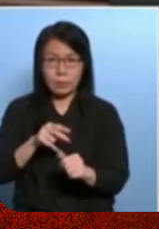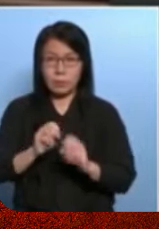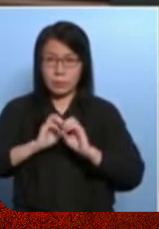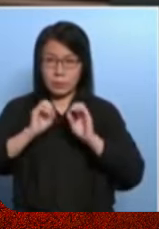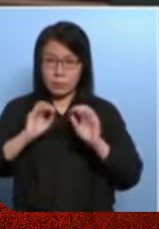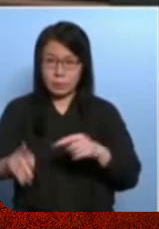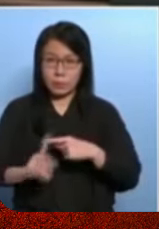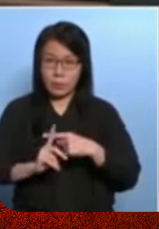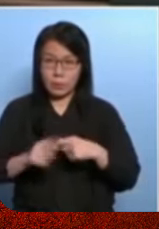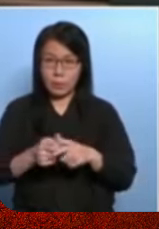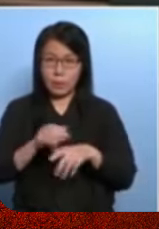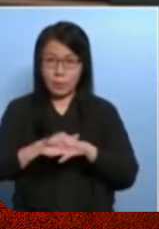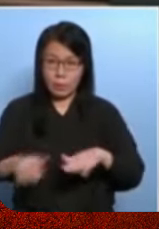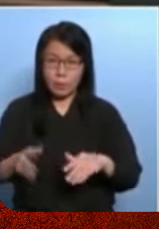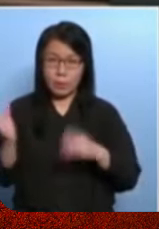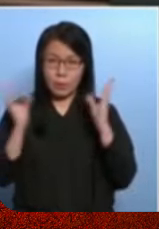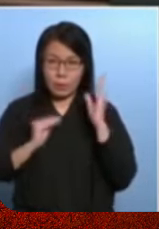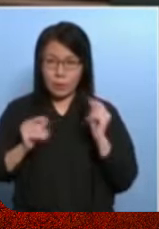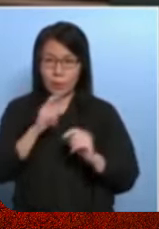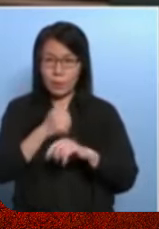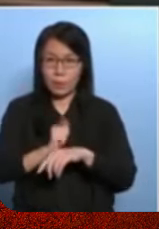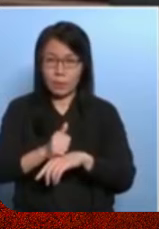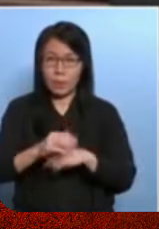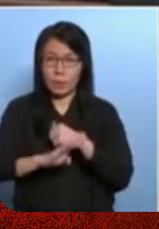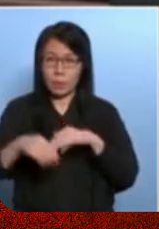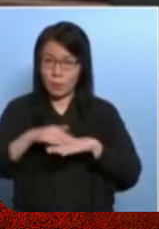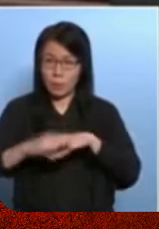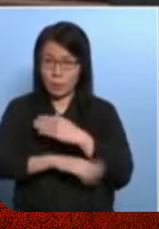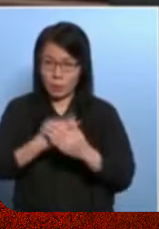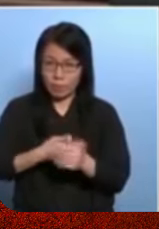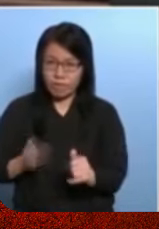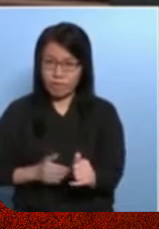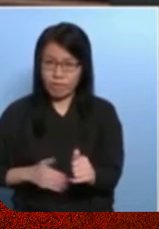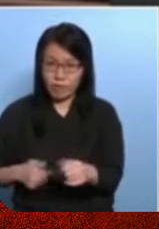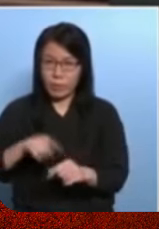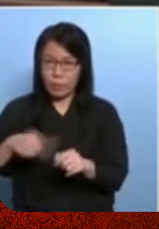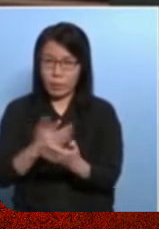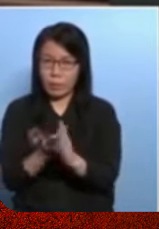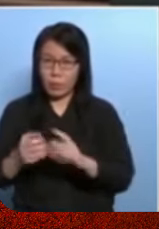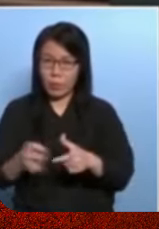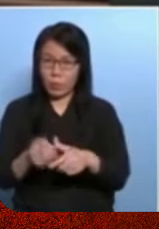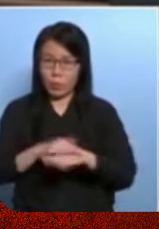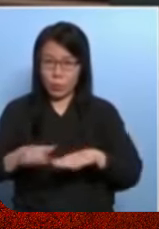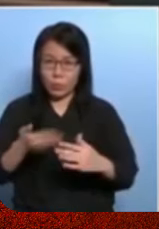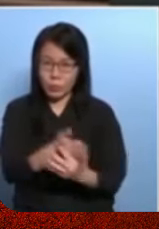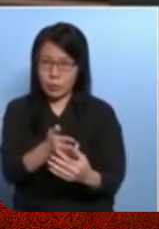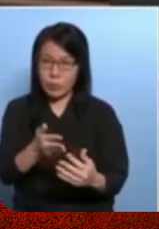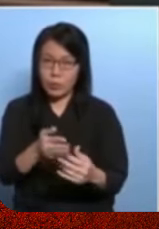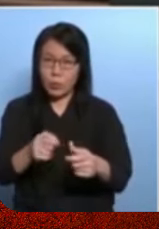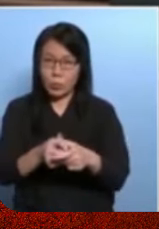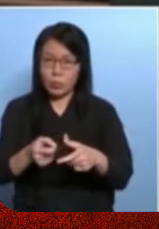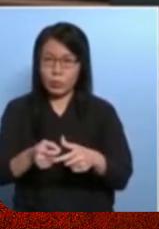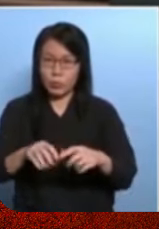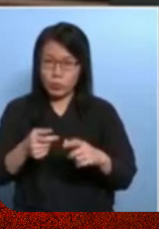危害公共安全的信息是會觸犯普通法的煽惑他人作出公眾妨擾罪。我想問